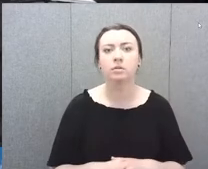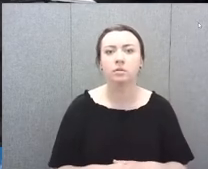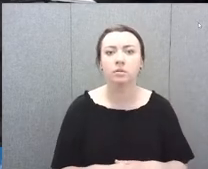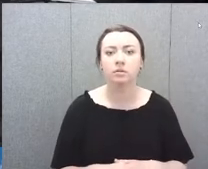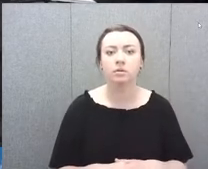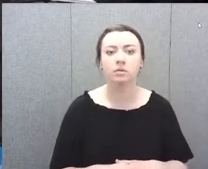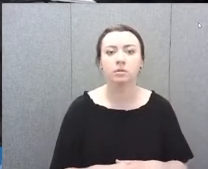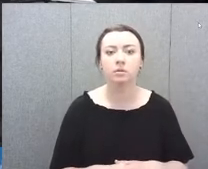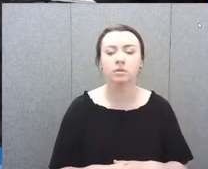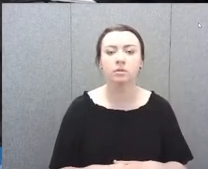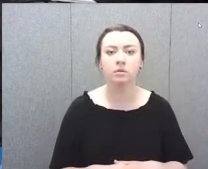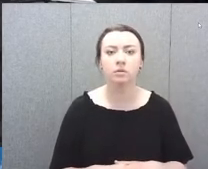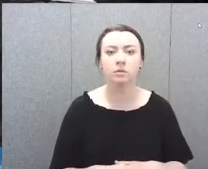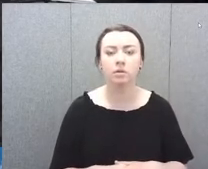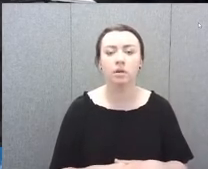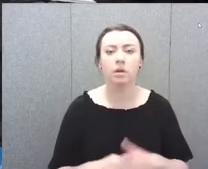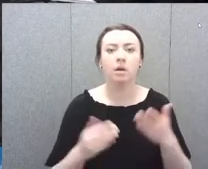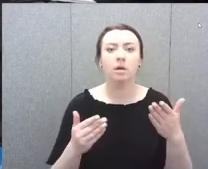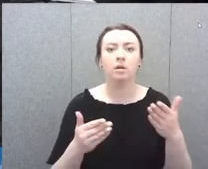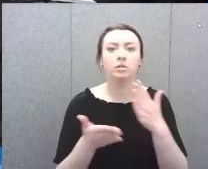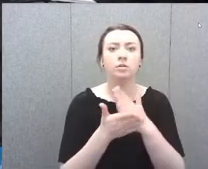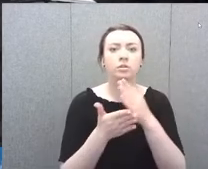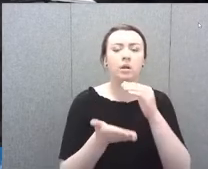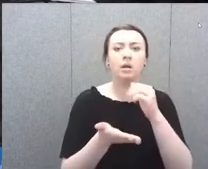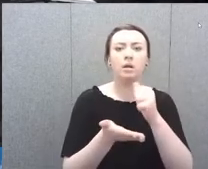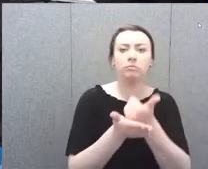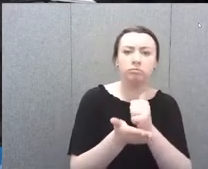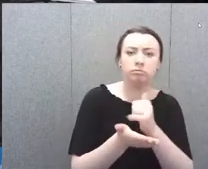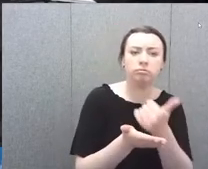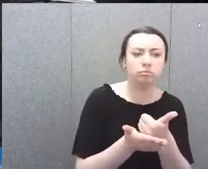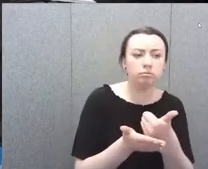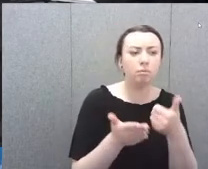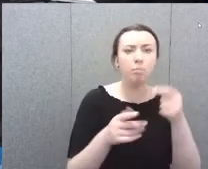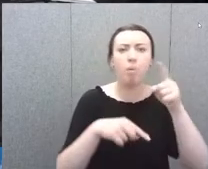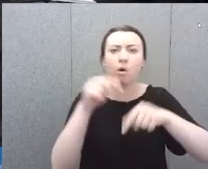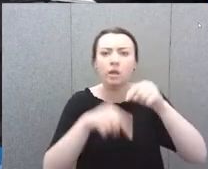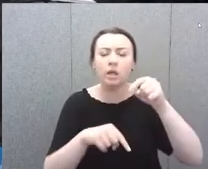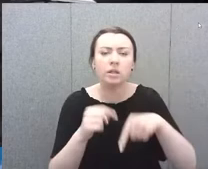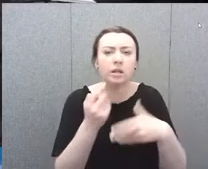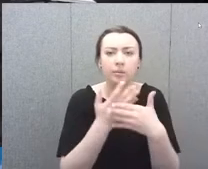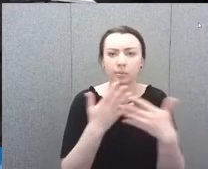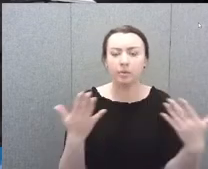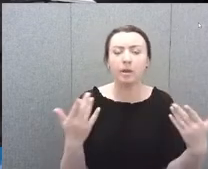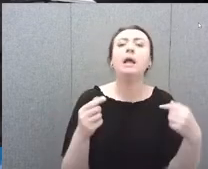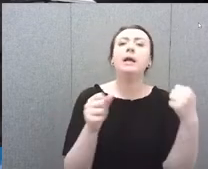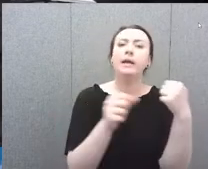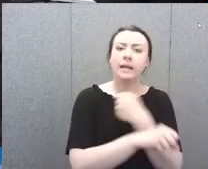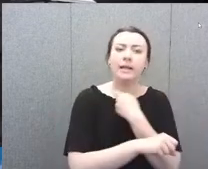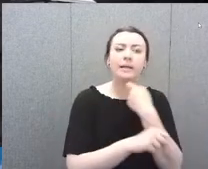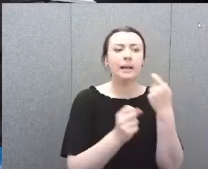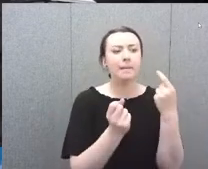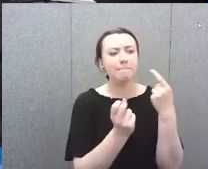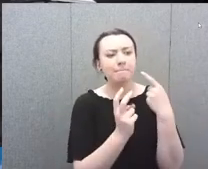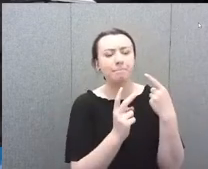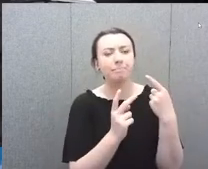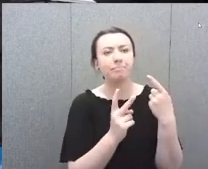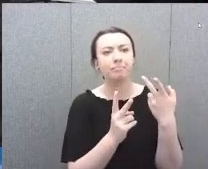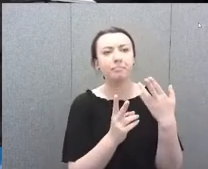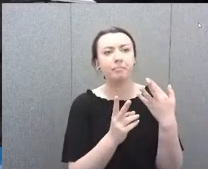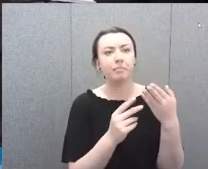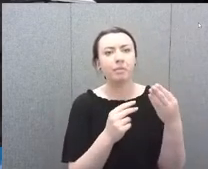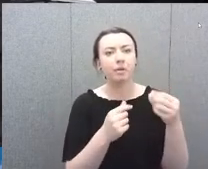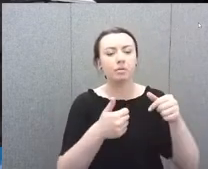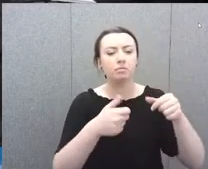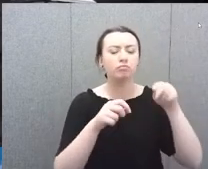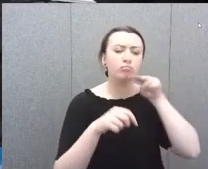ограничиваясь к полу, религиозным соображениям, расам.